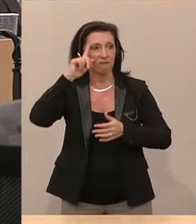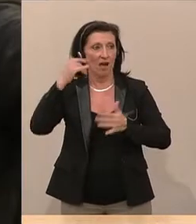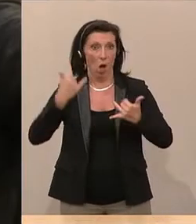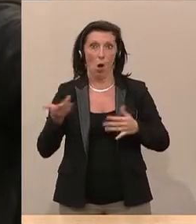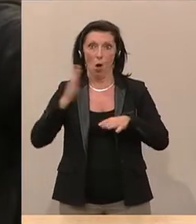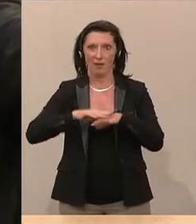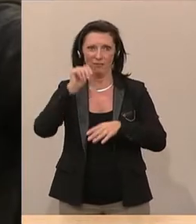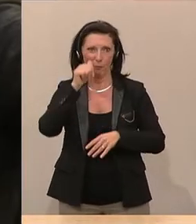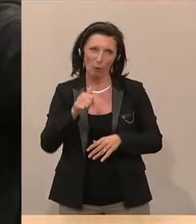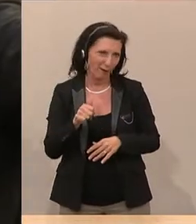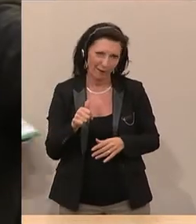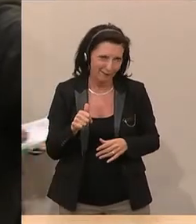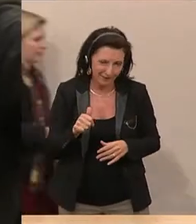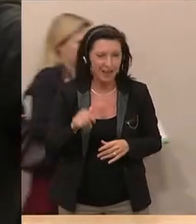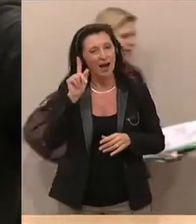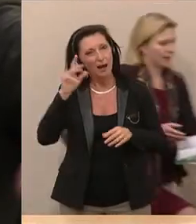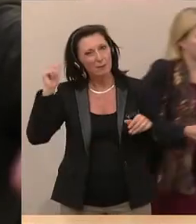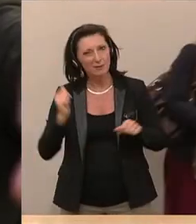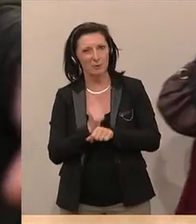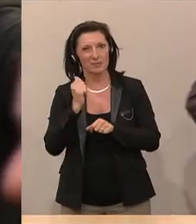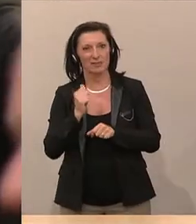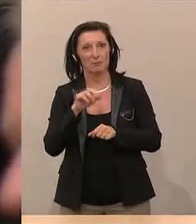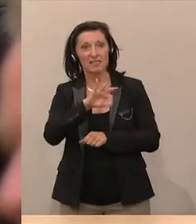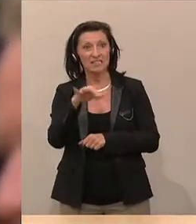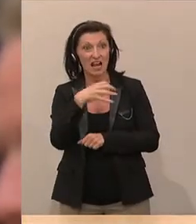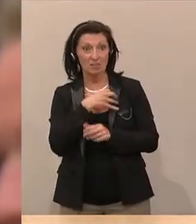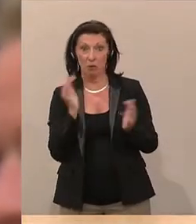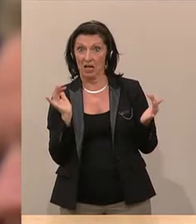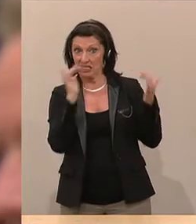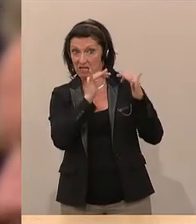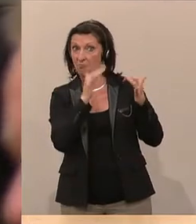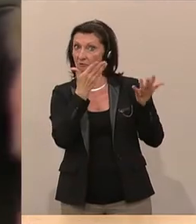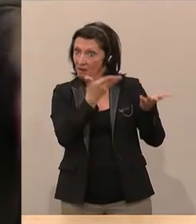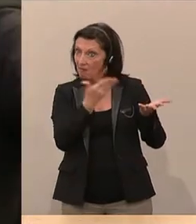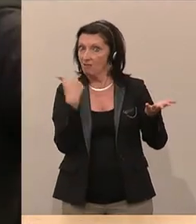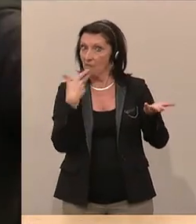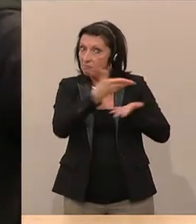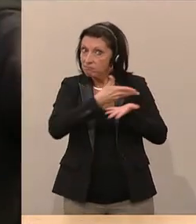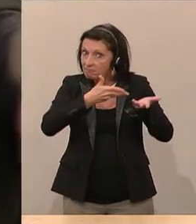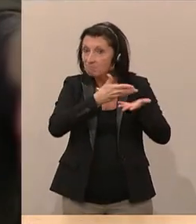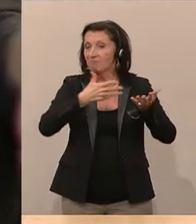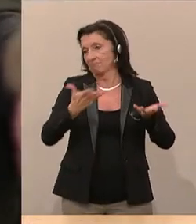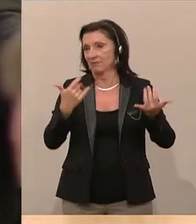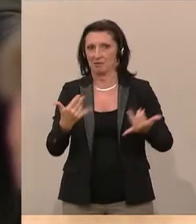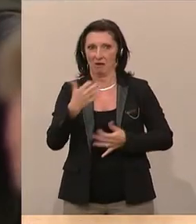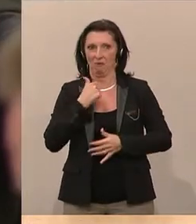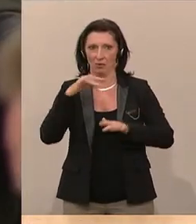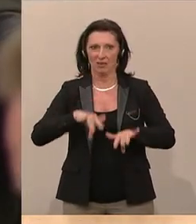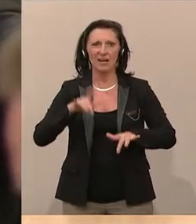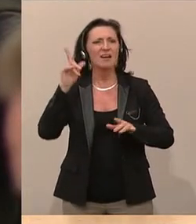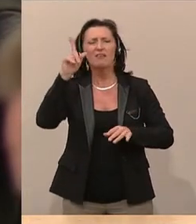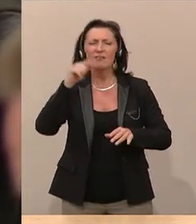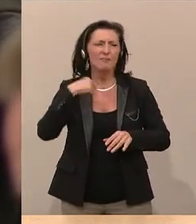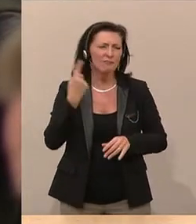geht, aber es ist trotzdem Erfolg, gerade des Salzburger Gipfels auch. Wir sind noch nicht am Ende des Weges